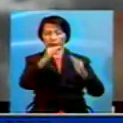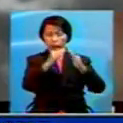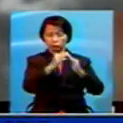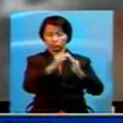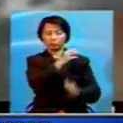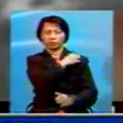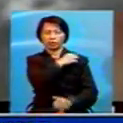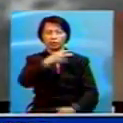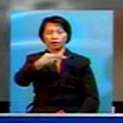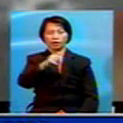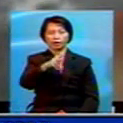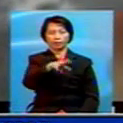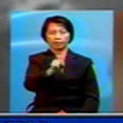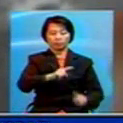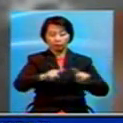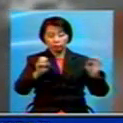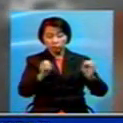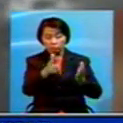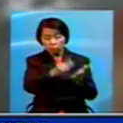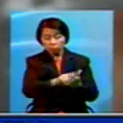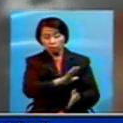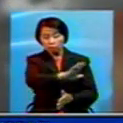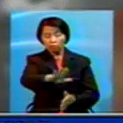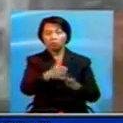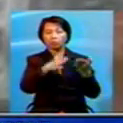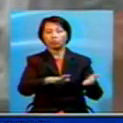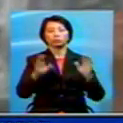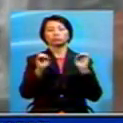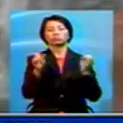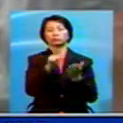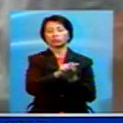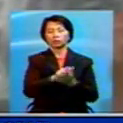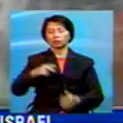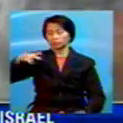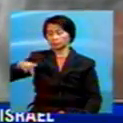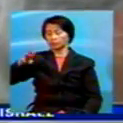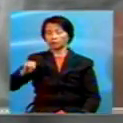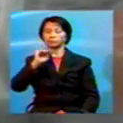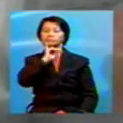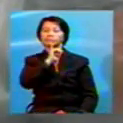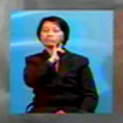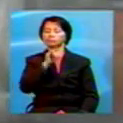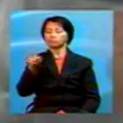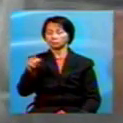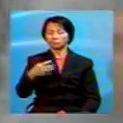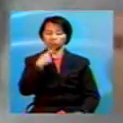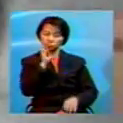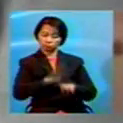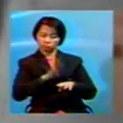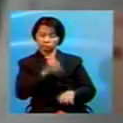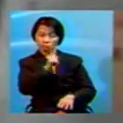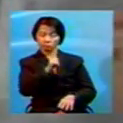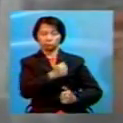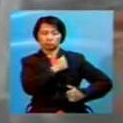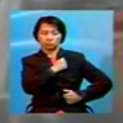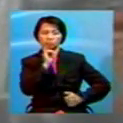pegawai Hamas namun tiada Laporan mengenai mereka yang terkorban Perdana Menteri rejim Benjamin netanyahu memberi amaran tentera